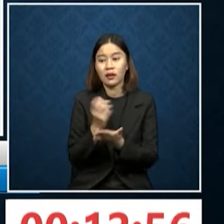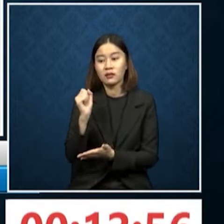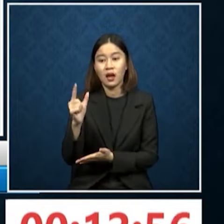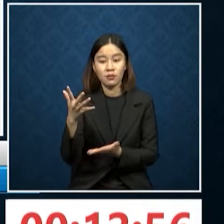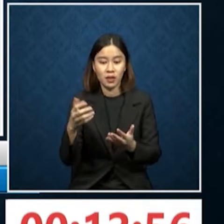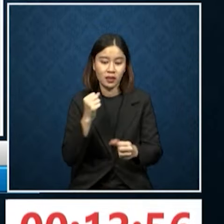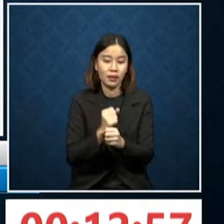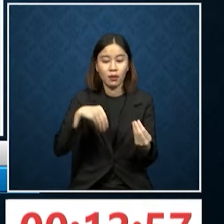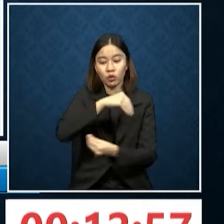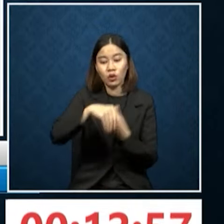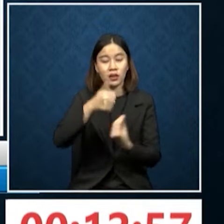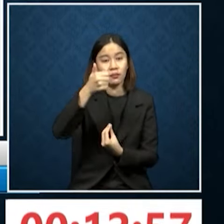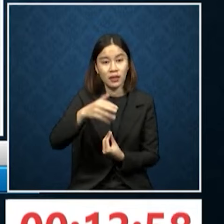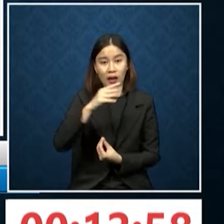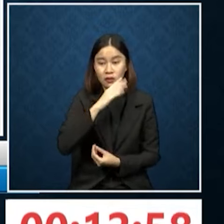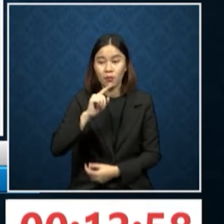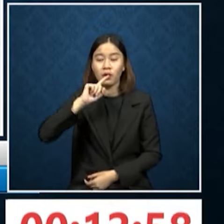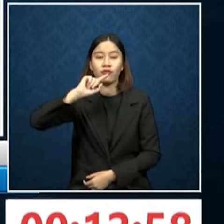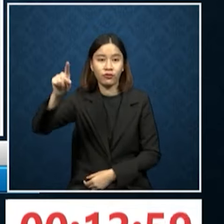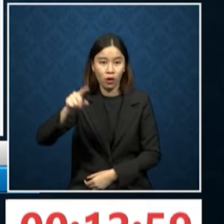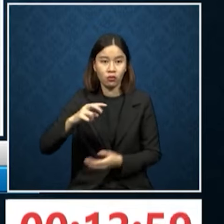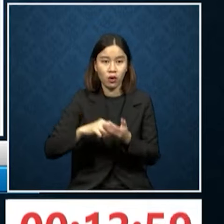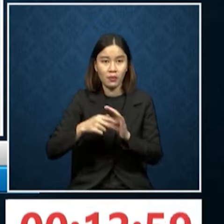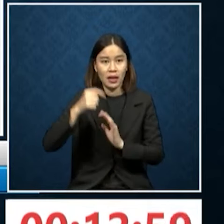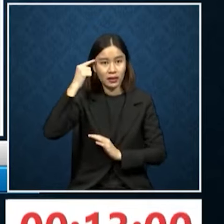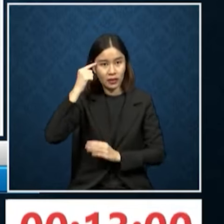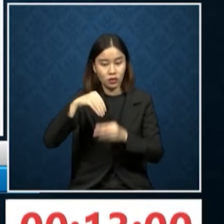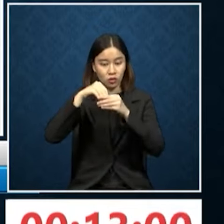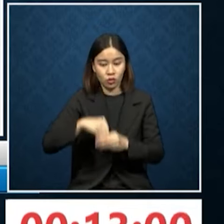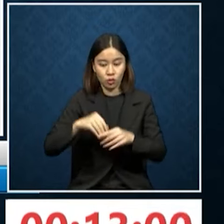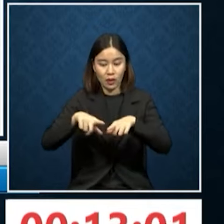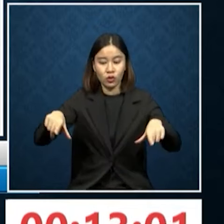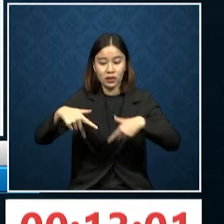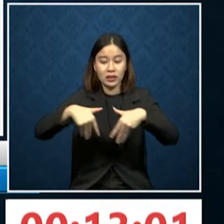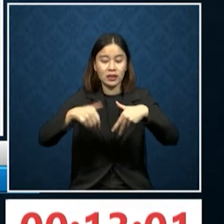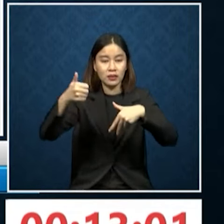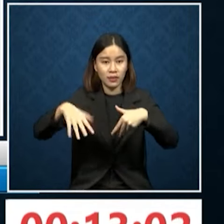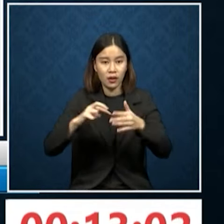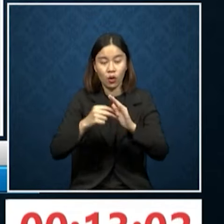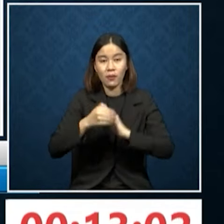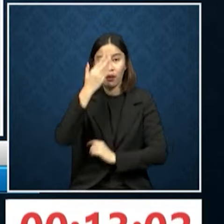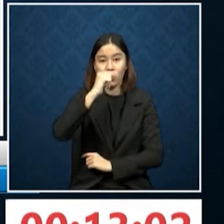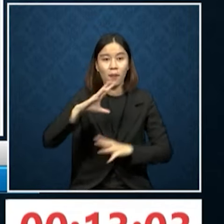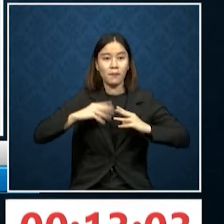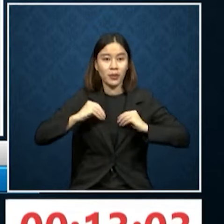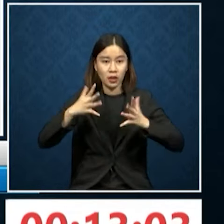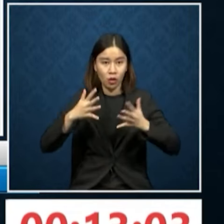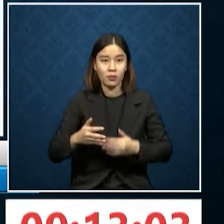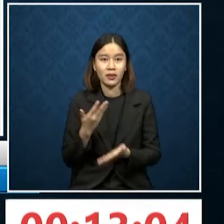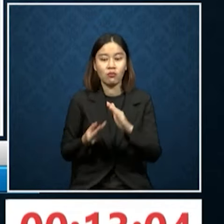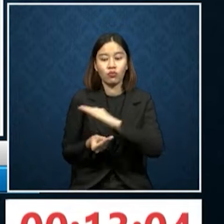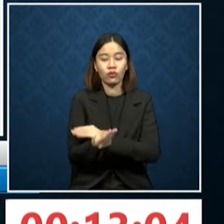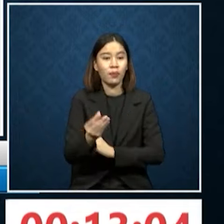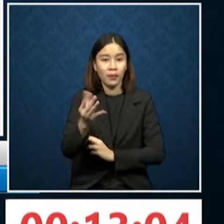กิจไม่ได้ถ้านำเรื่องไปฟ้องก็อย่าหวังว่าจะอยู่ในพื้นที่ได้นี่คือโทษฐานที่ไม่ยอมมอบกล้วยท่